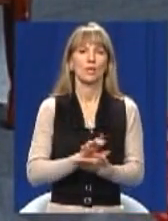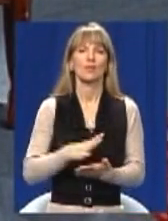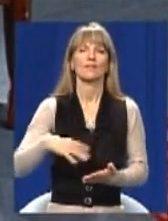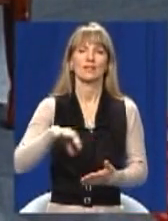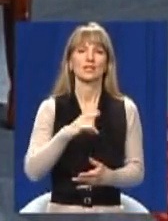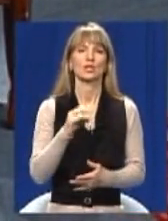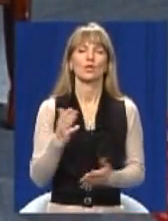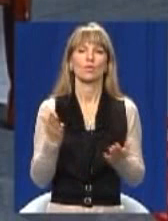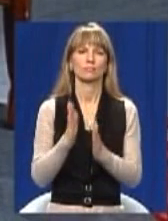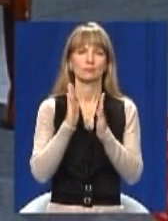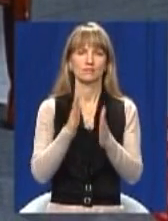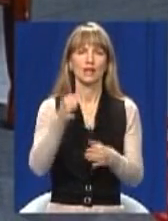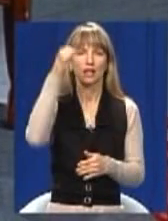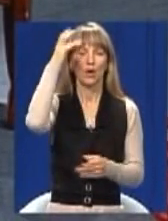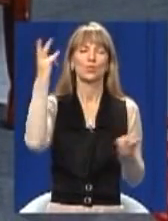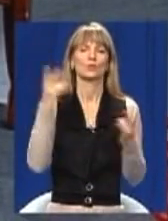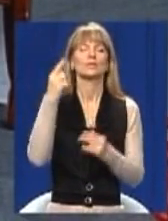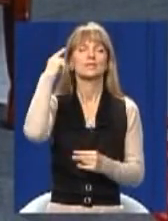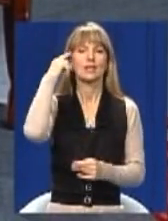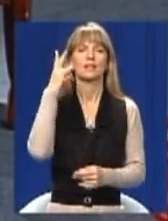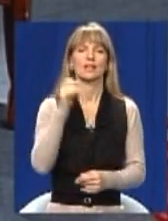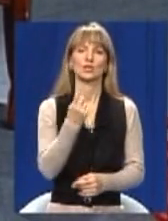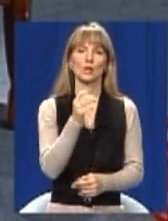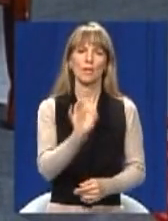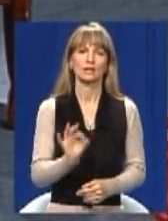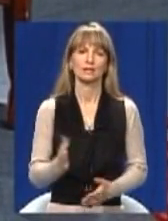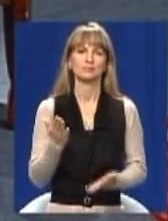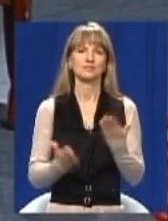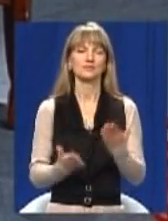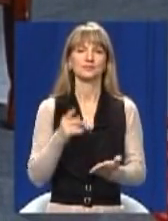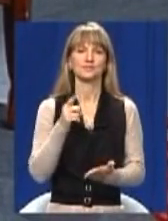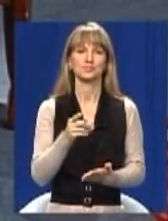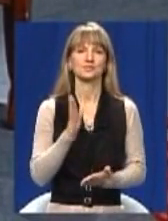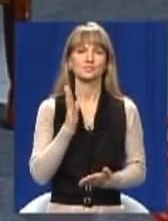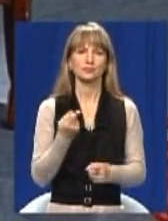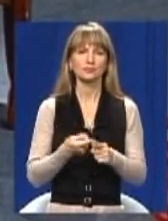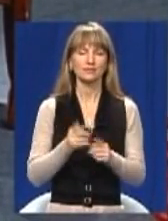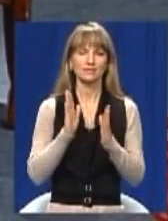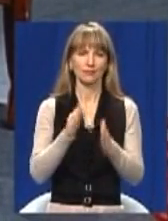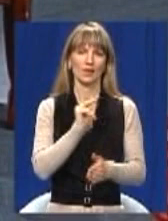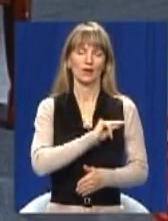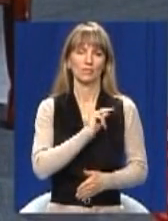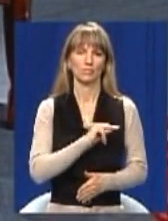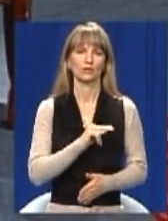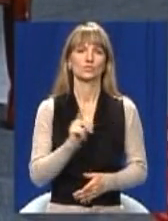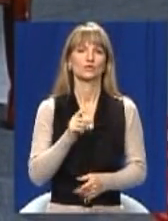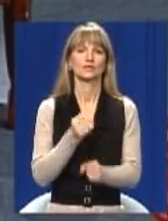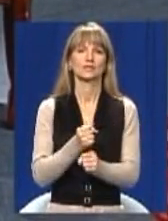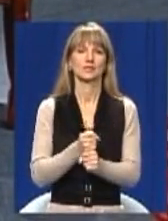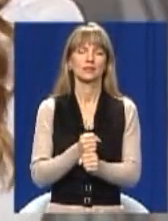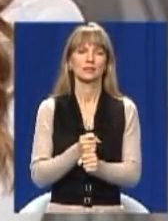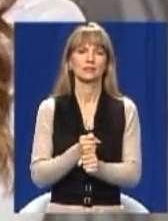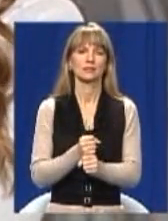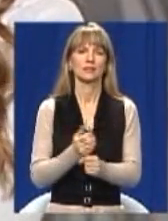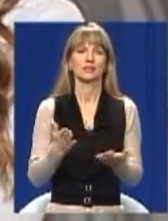але конкретно якусь певну науку треба знати на 100%, так? Якщо ти в цій науці будеш працювати, займатися і щось розроблювати, якусь певну